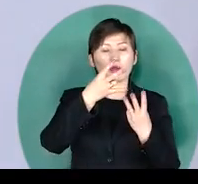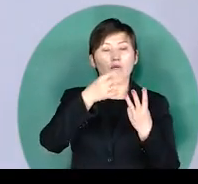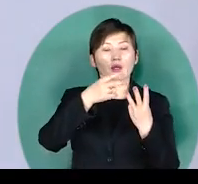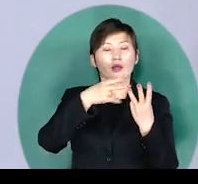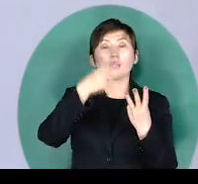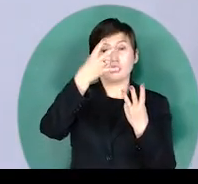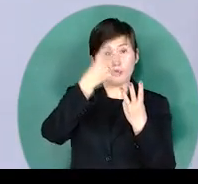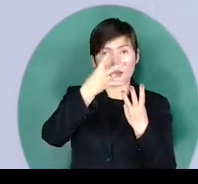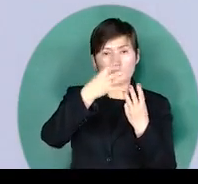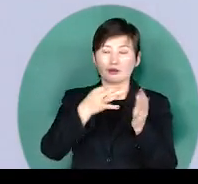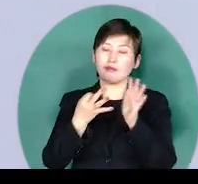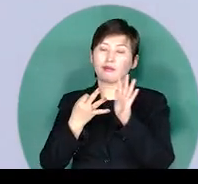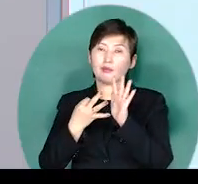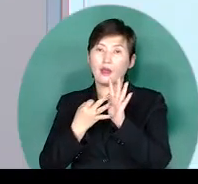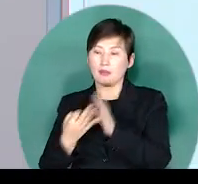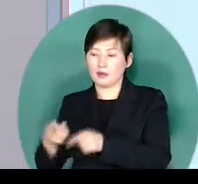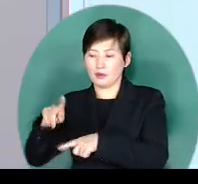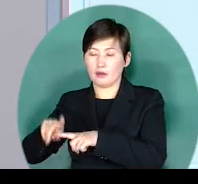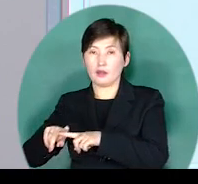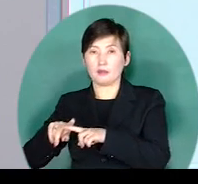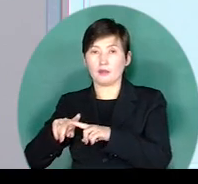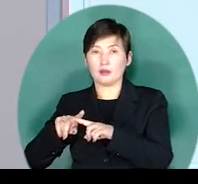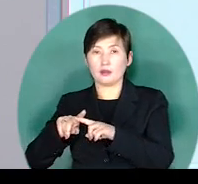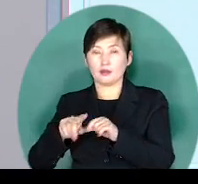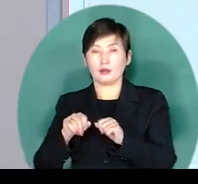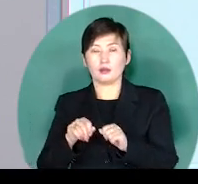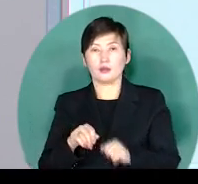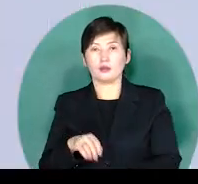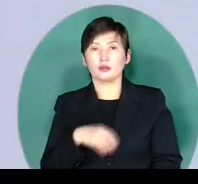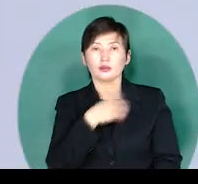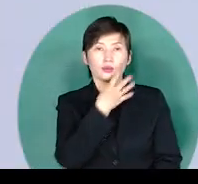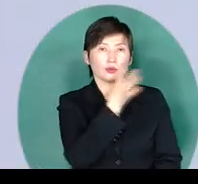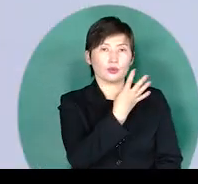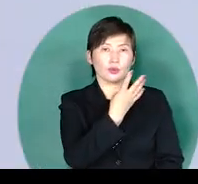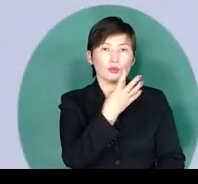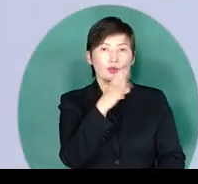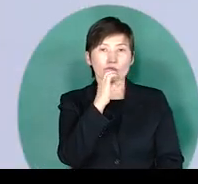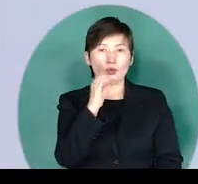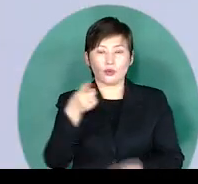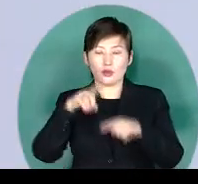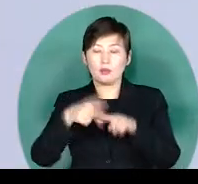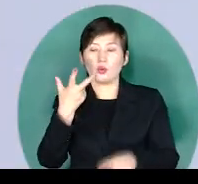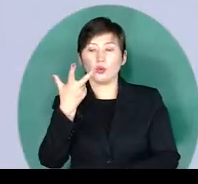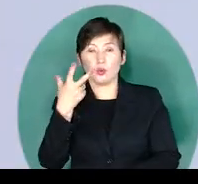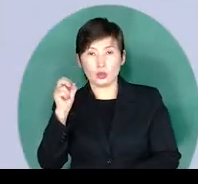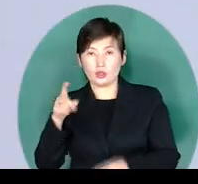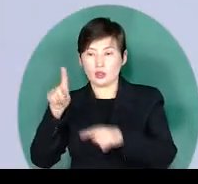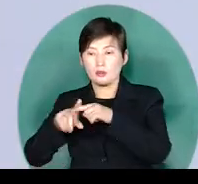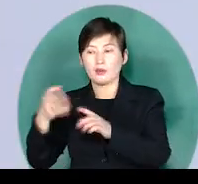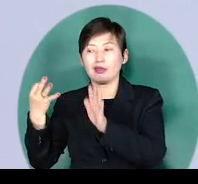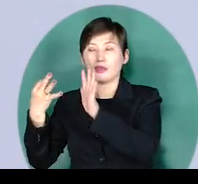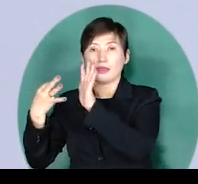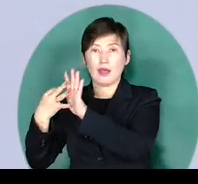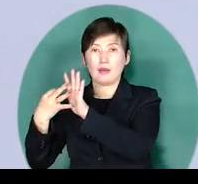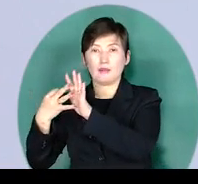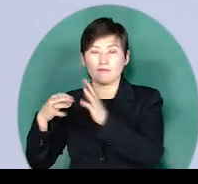орно 8. За тэгвэл 438 гэдэг маань 400 дээр нэмэх нь 30 нэмэх нь 8 гэсэн. Ингэж